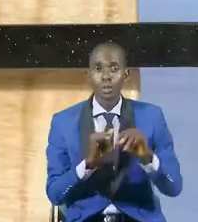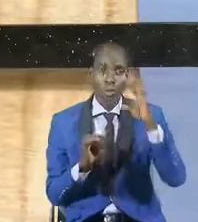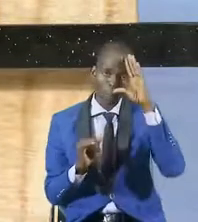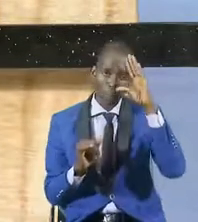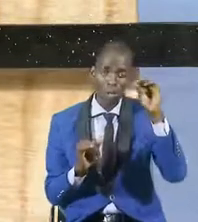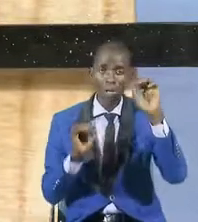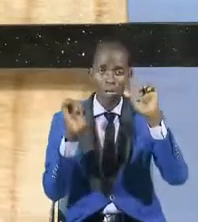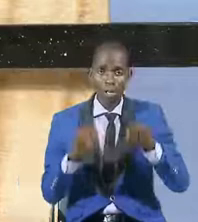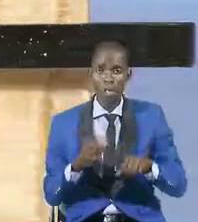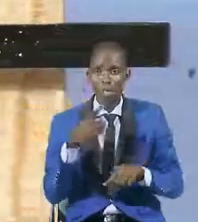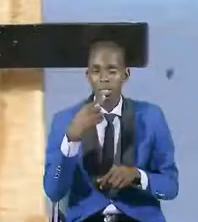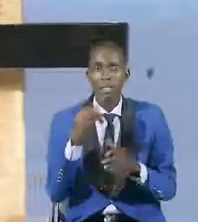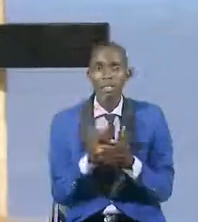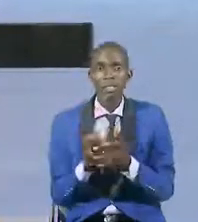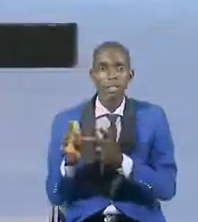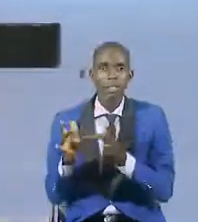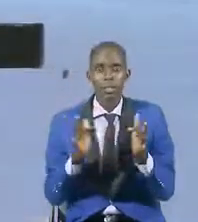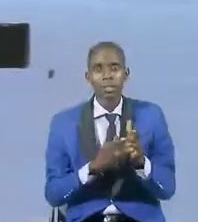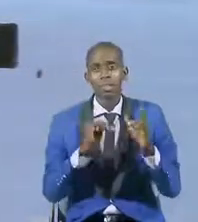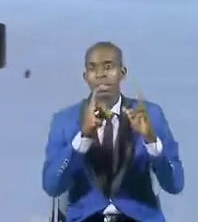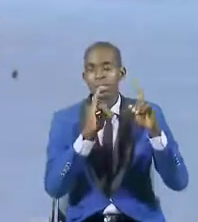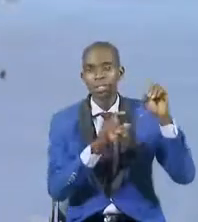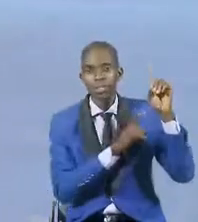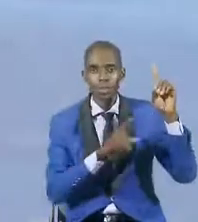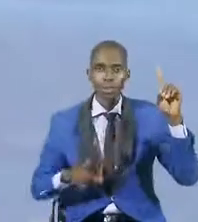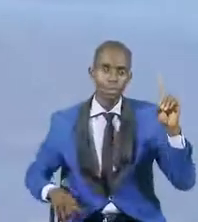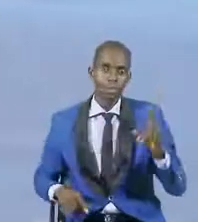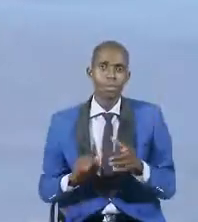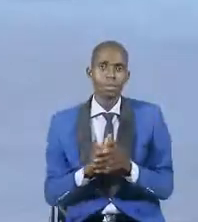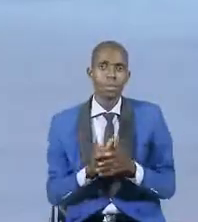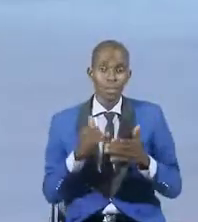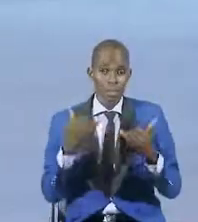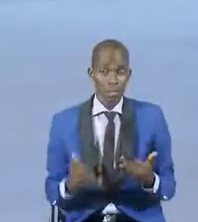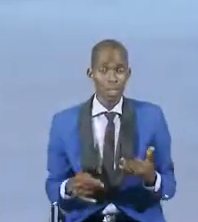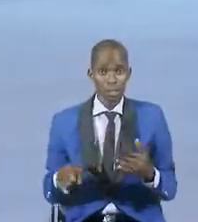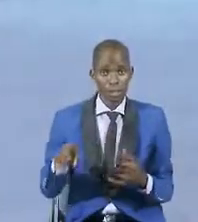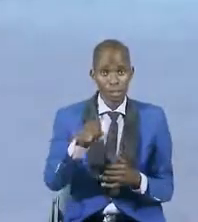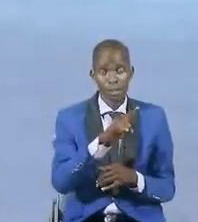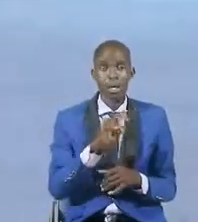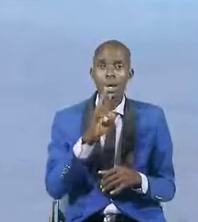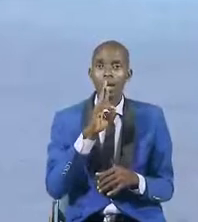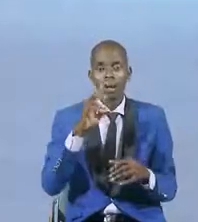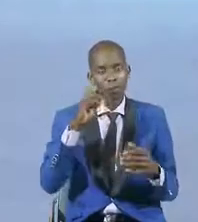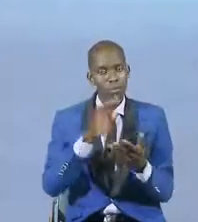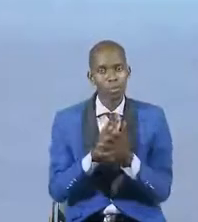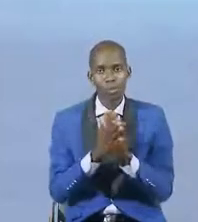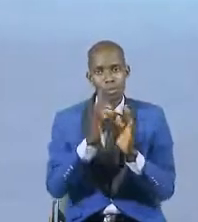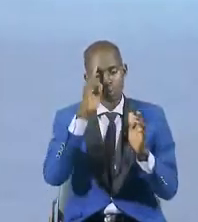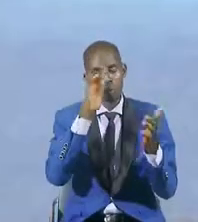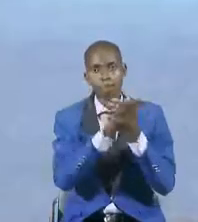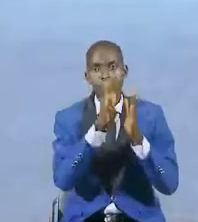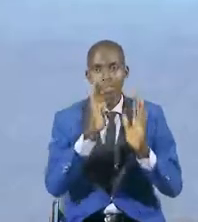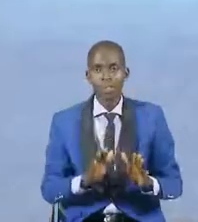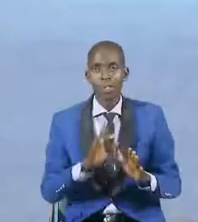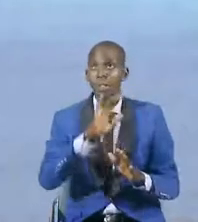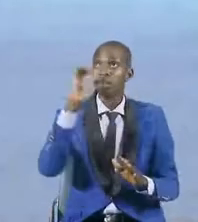nul ne peut dire, Jésus est le Seigneur. Maintenant, voici des frères. Alors, la grâce de Dieu est